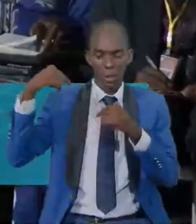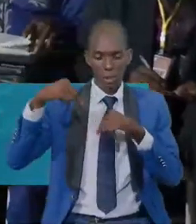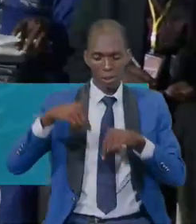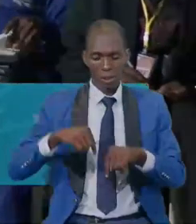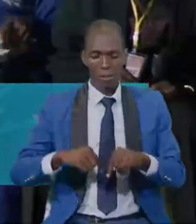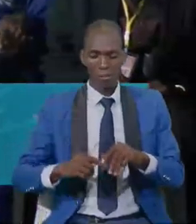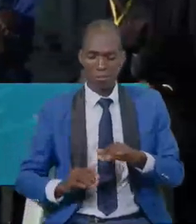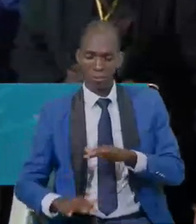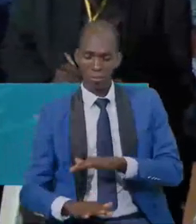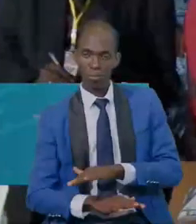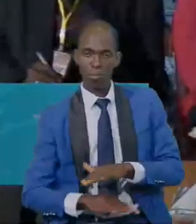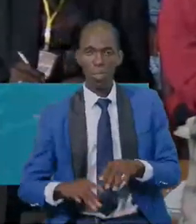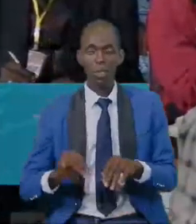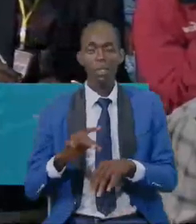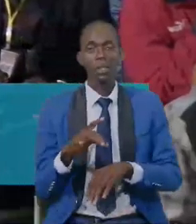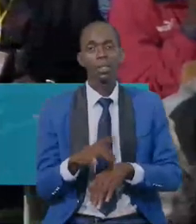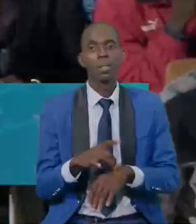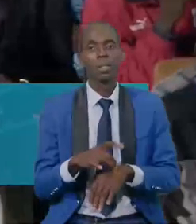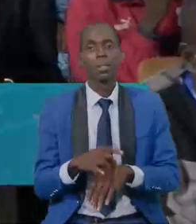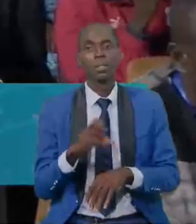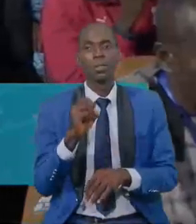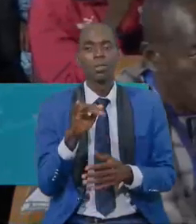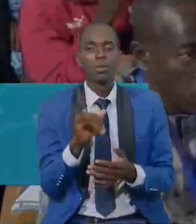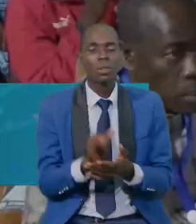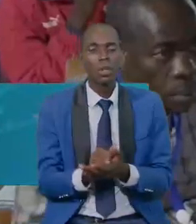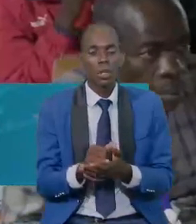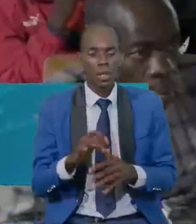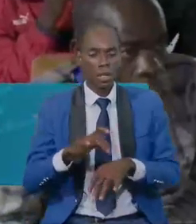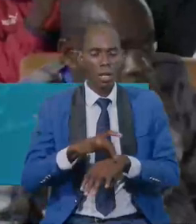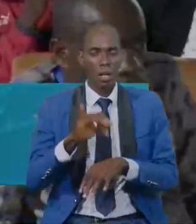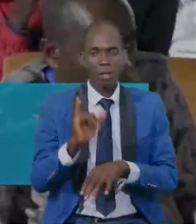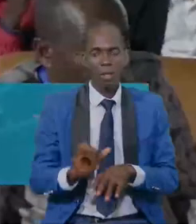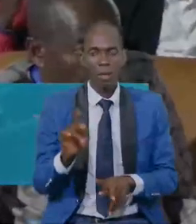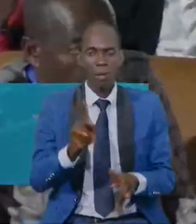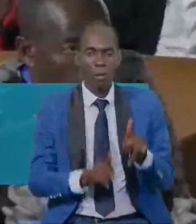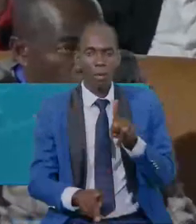Il est descendu ici sur terre.